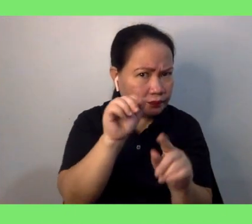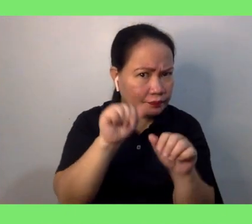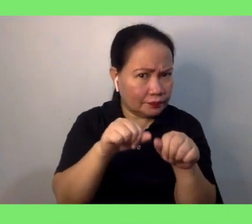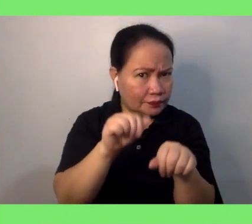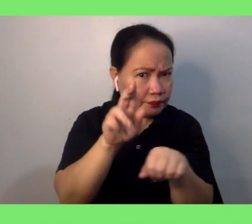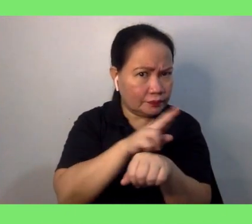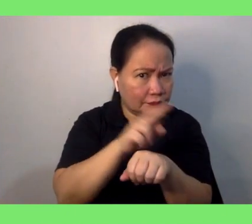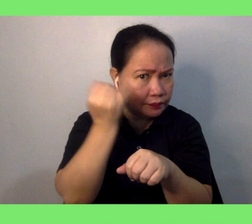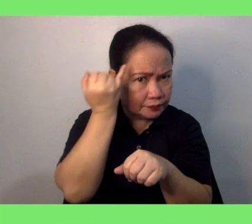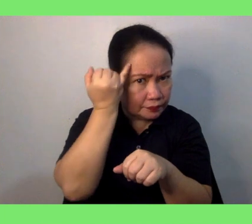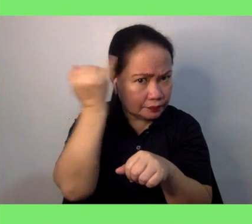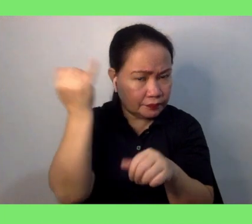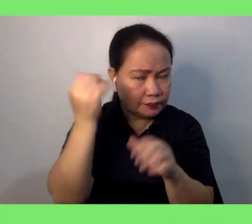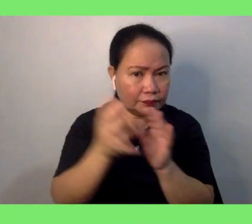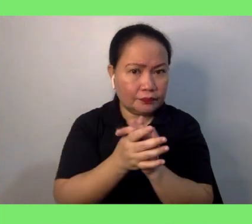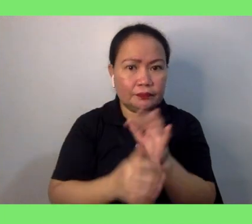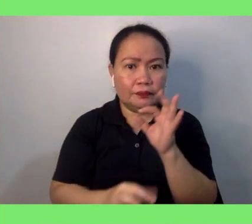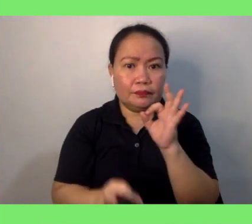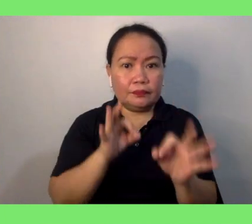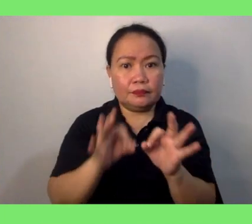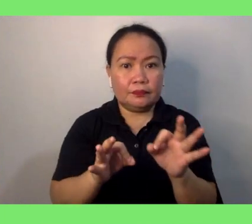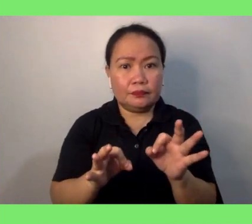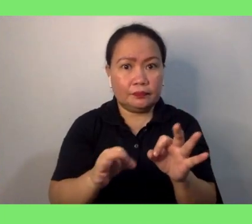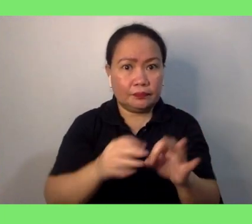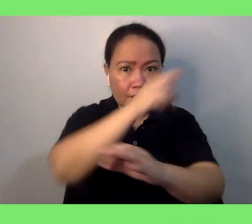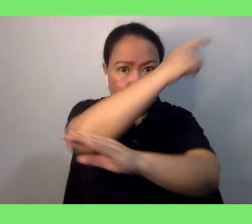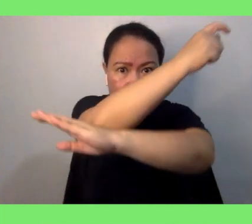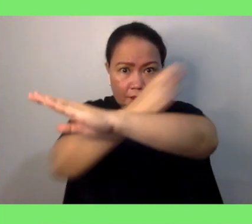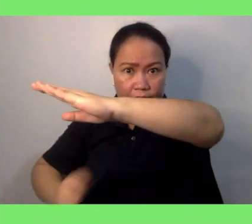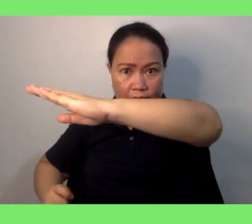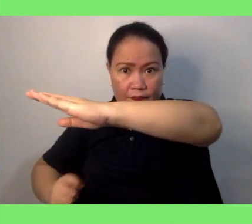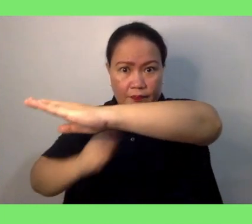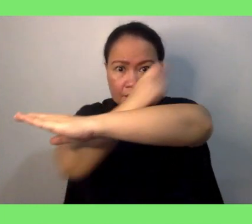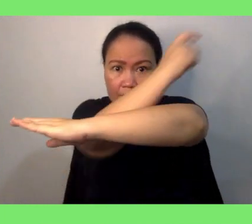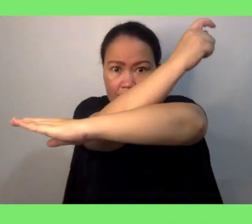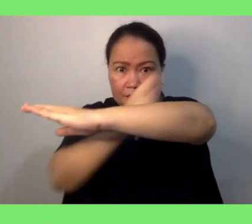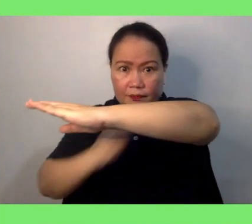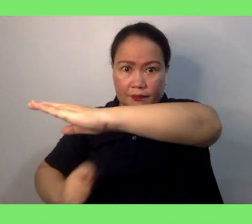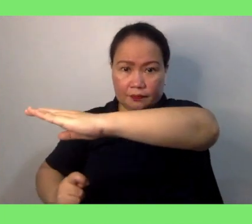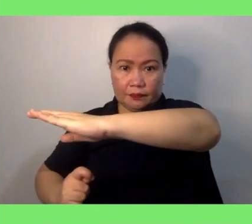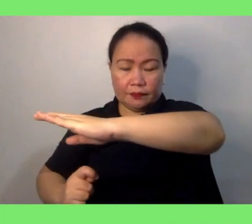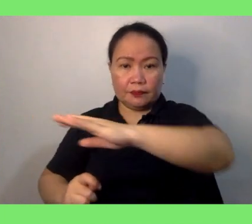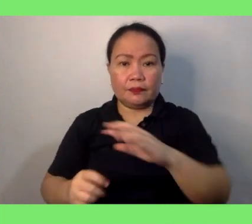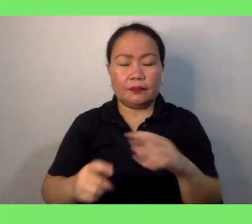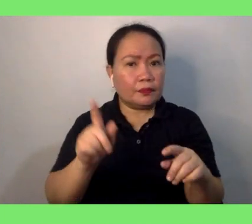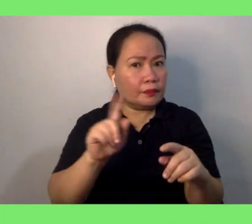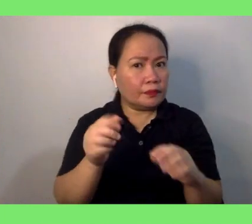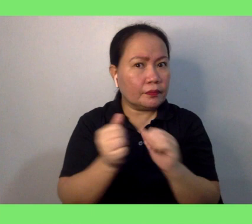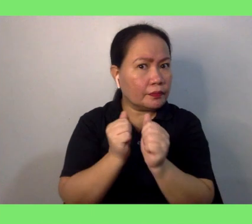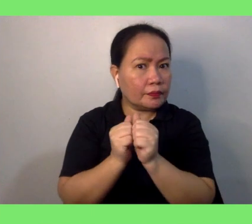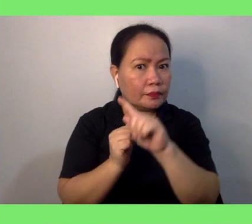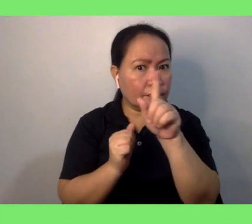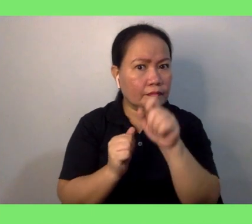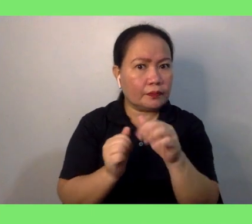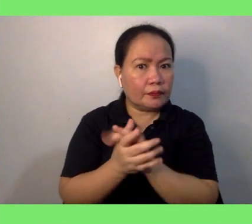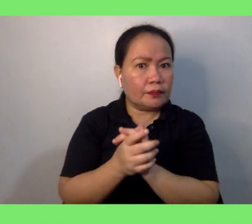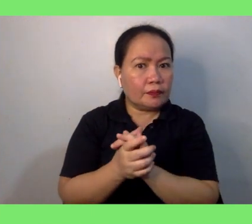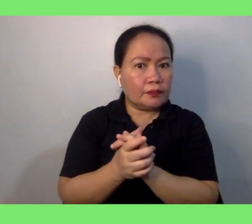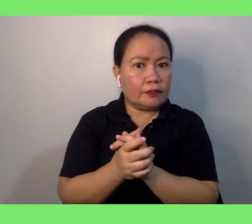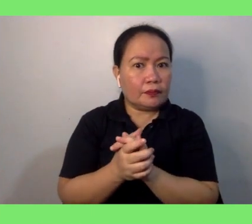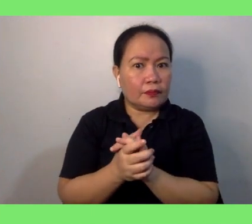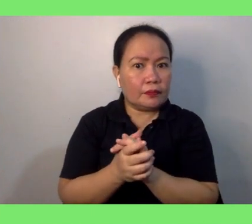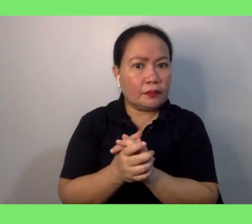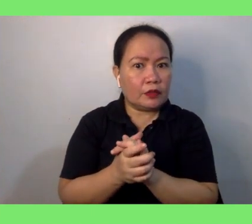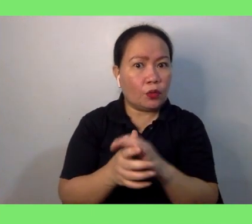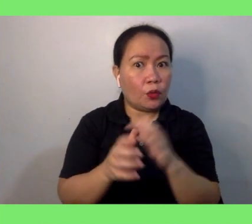your transversal, okay, ito yung transversal mo, ibig sabihin, ito, opposite